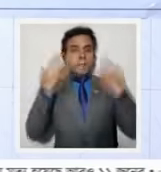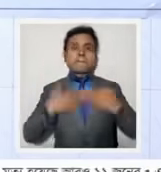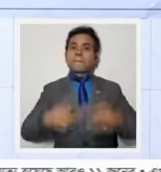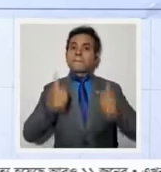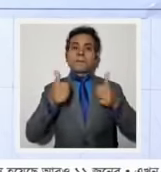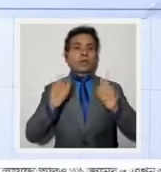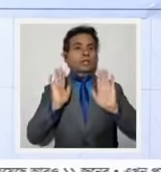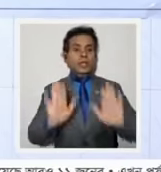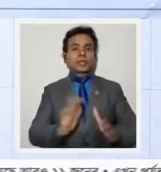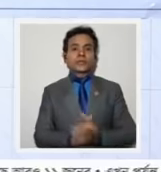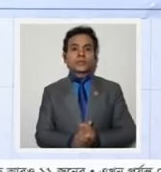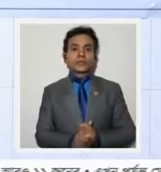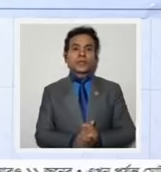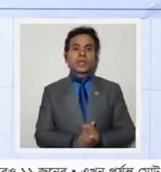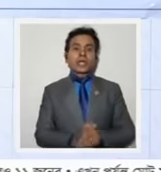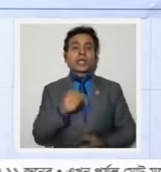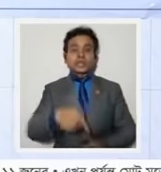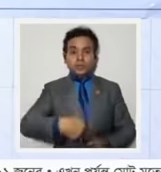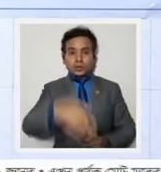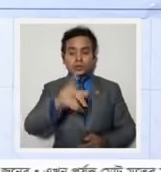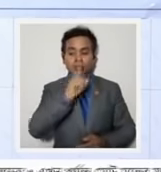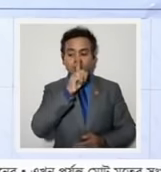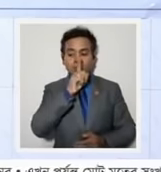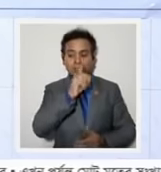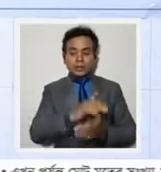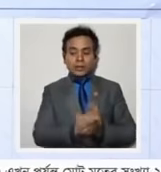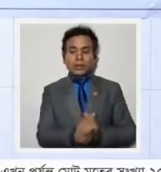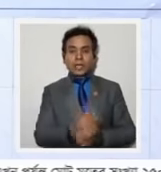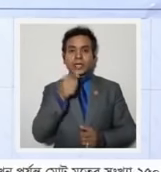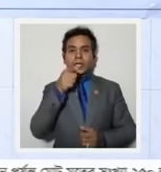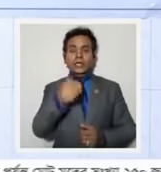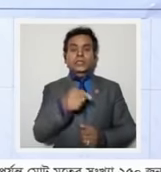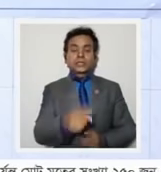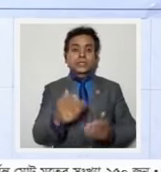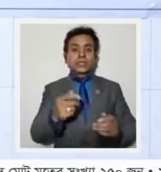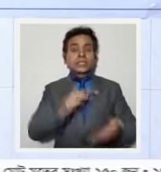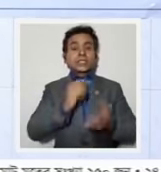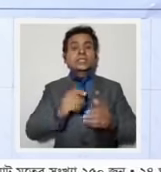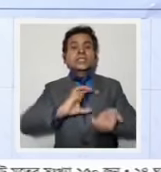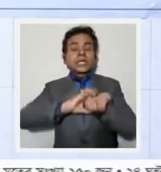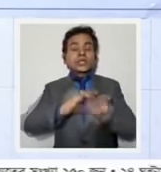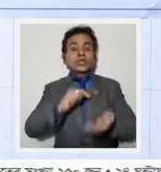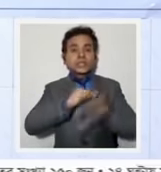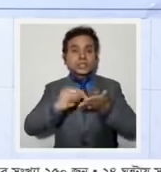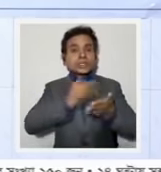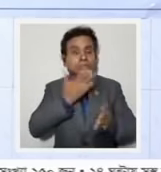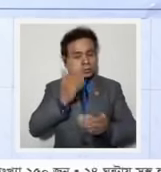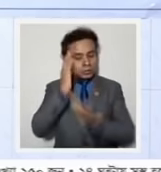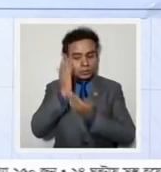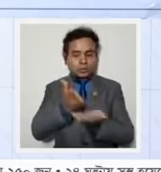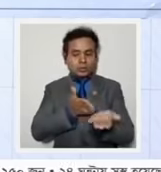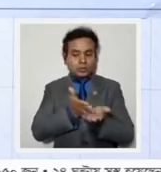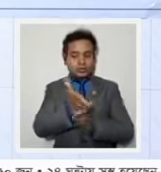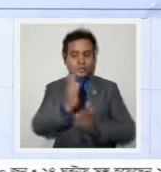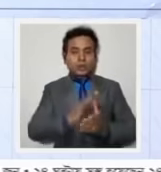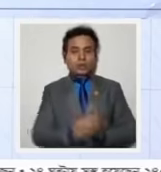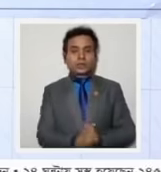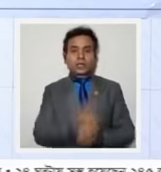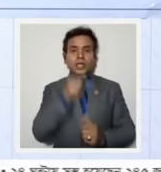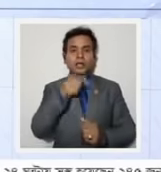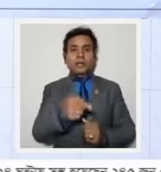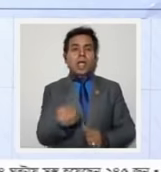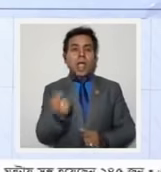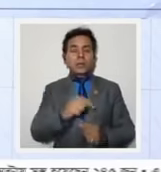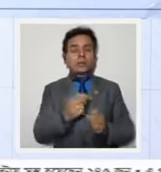সুরক্ষিত রাখুন, আপনার পরিবারকে সুরক্ষিত রাখুন এবং সকলে মিলে আমরা সুস্থ থাকি, ভালো থাকি এবং আমরা রমজানের